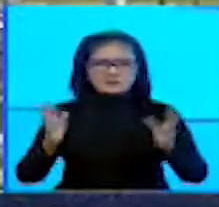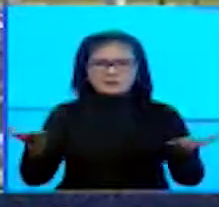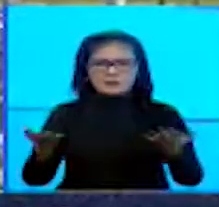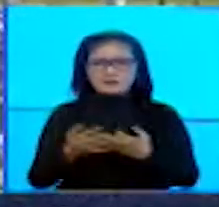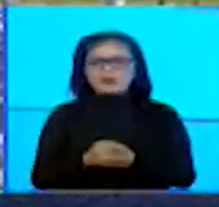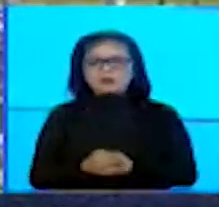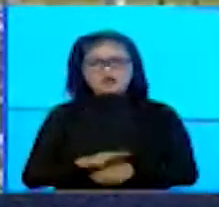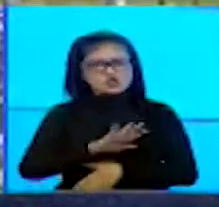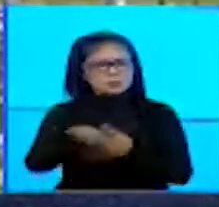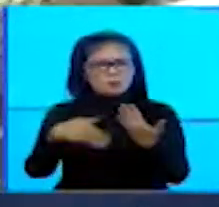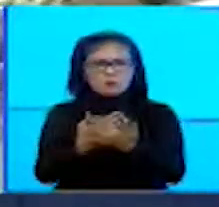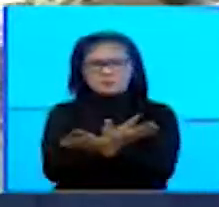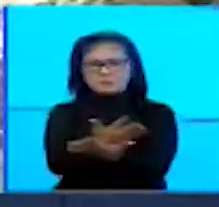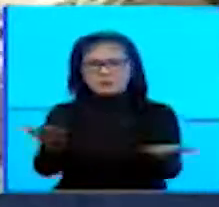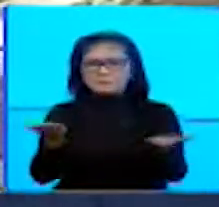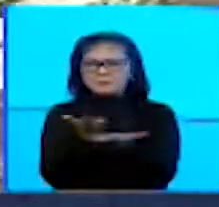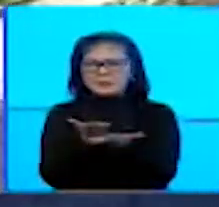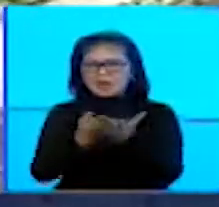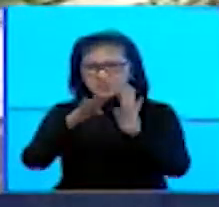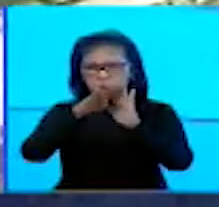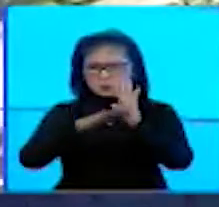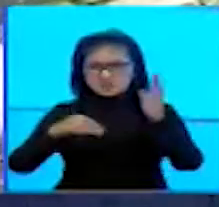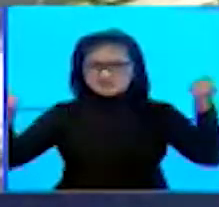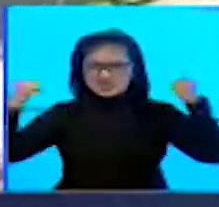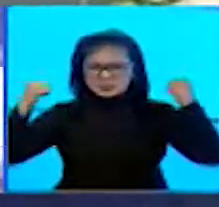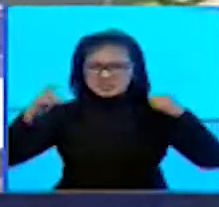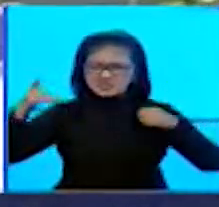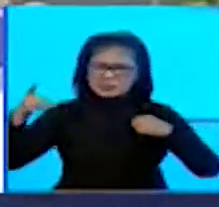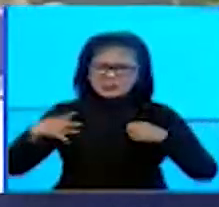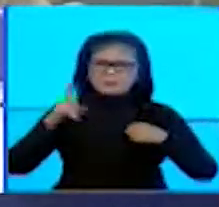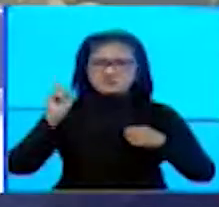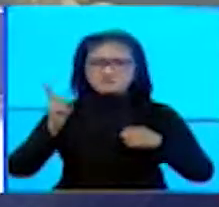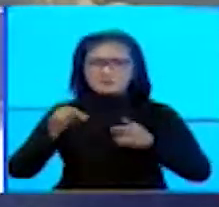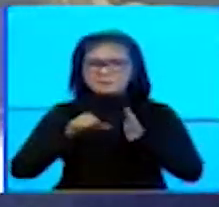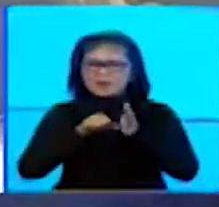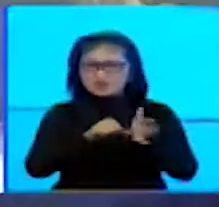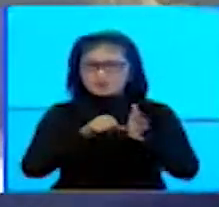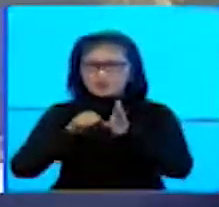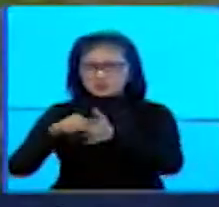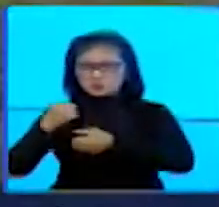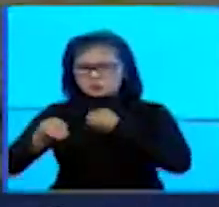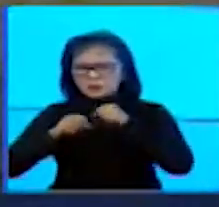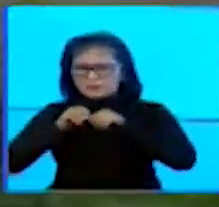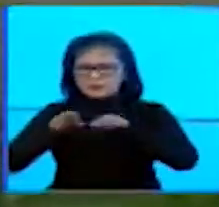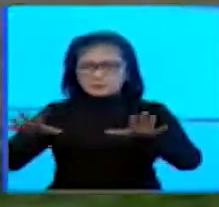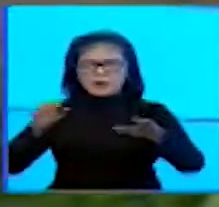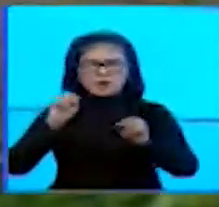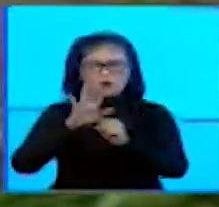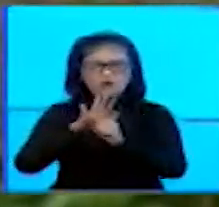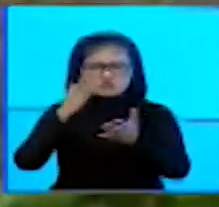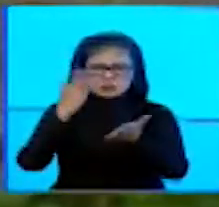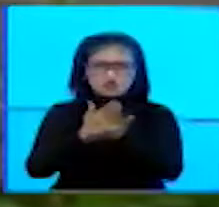Seluruh warga diminta untuk menaati aturan protokol kesehatan ketat demi membantu memutus rantai penyebaran, lantaran perang melawan pandemi